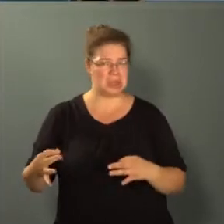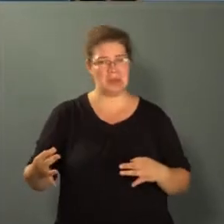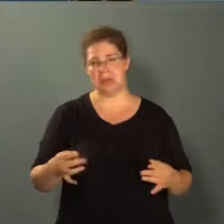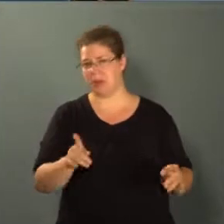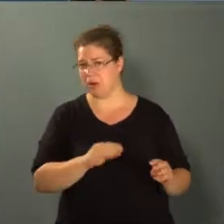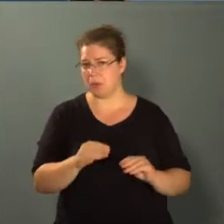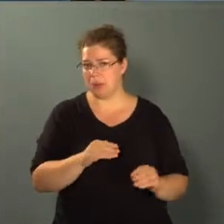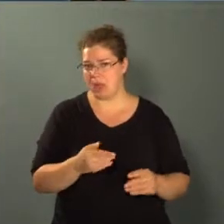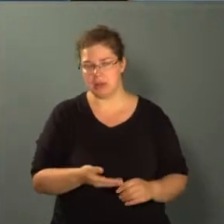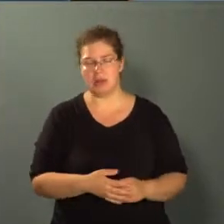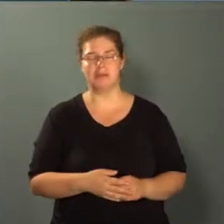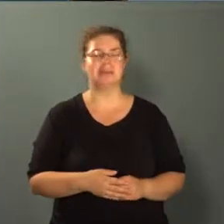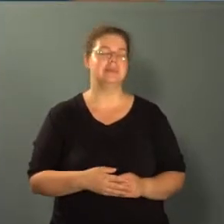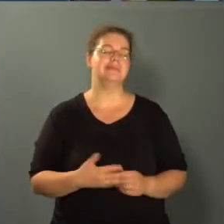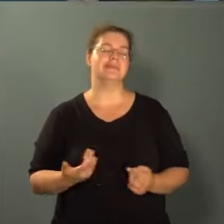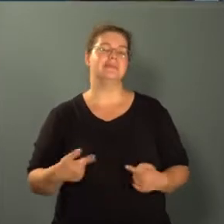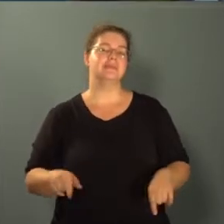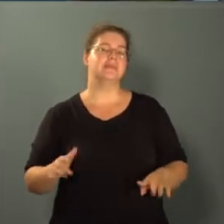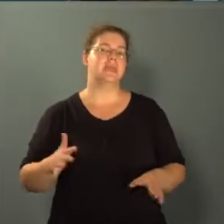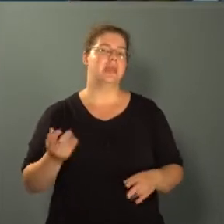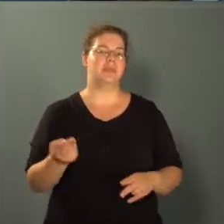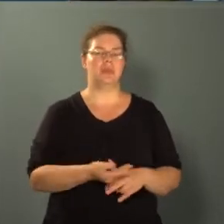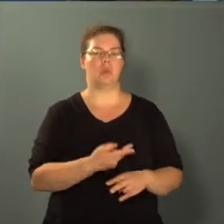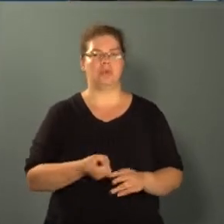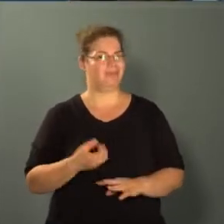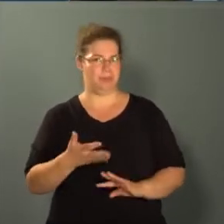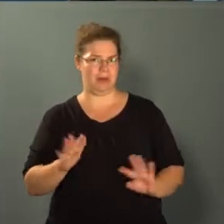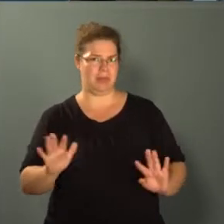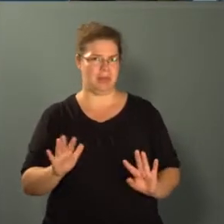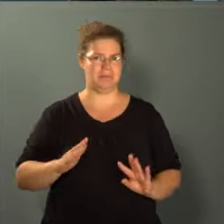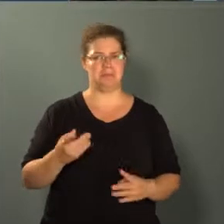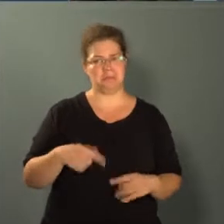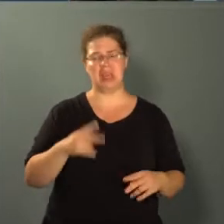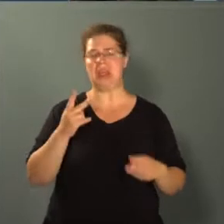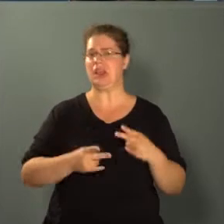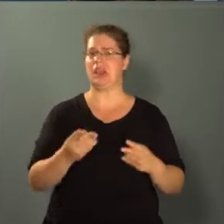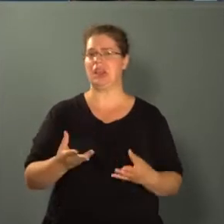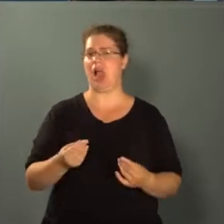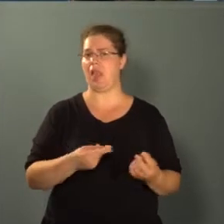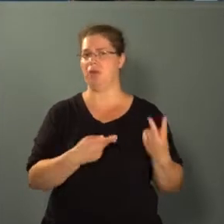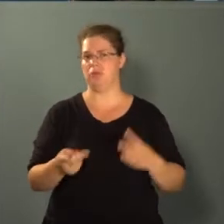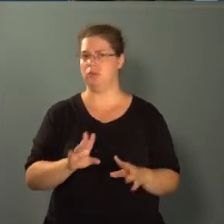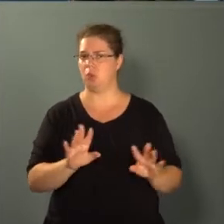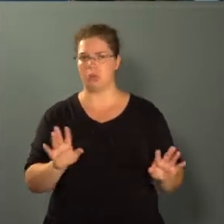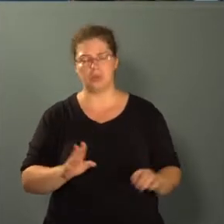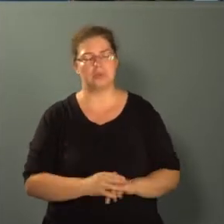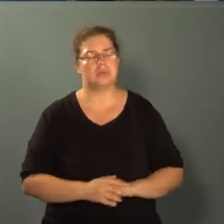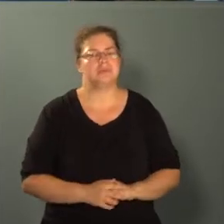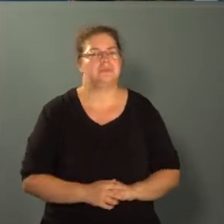így összeállításban? Nem, mi nem szoktunk improvizálni, tehát mi egy kész anyagot játszunk.